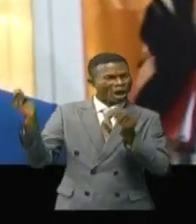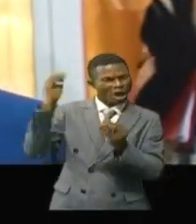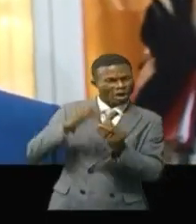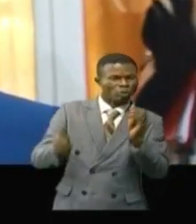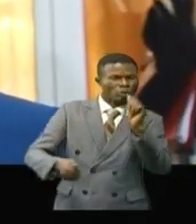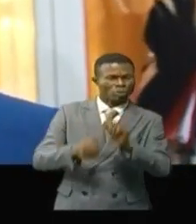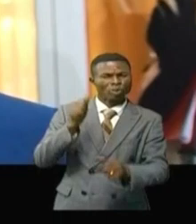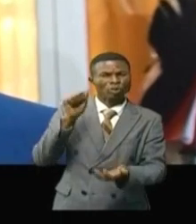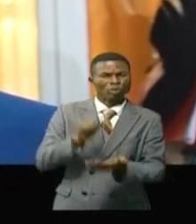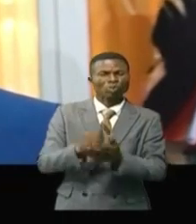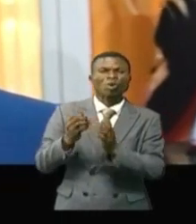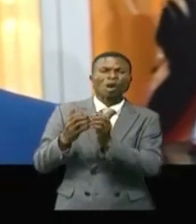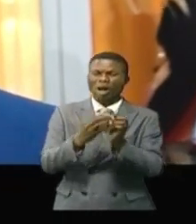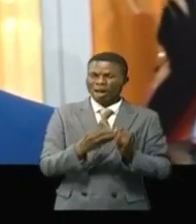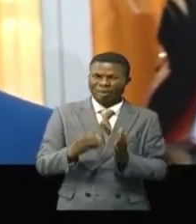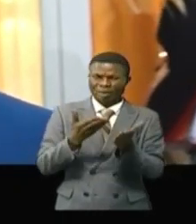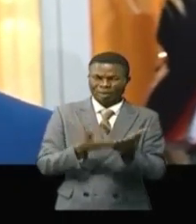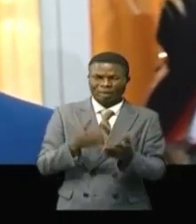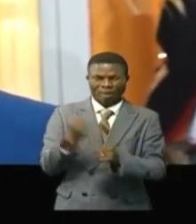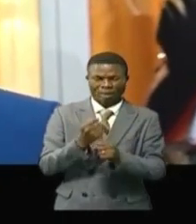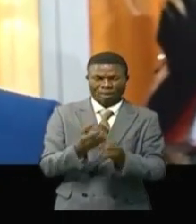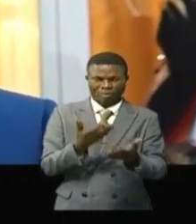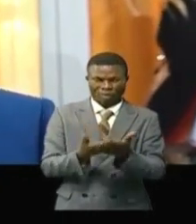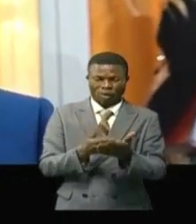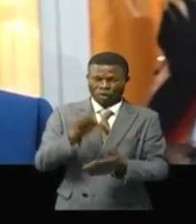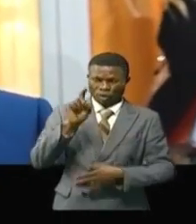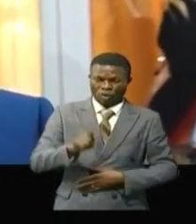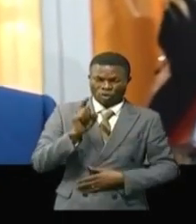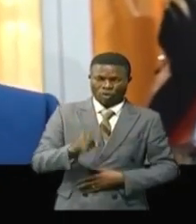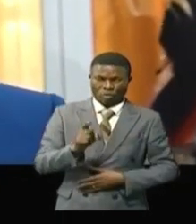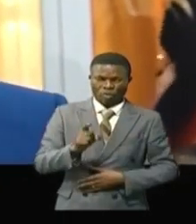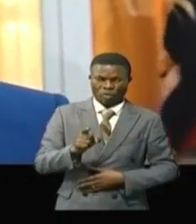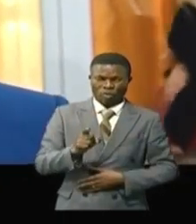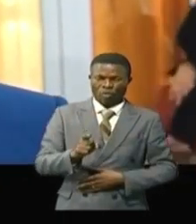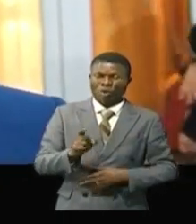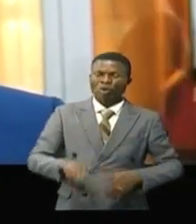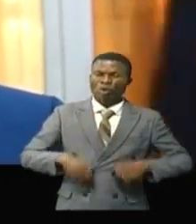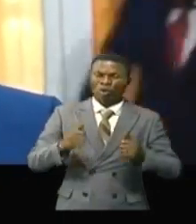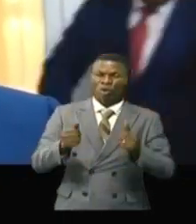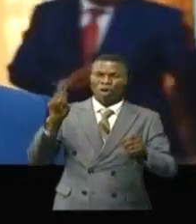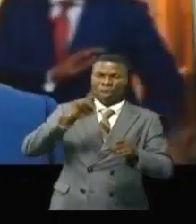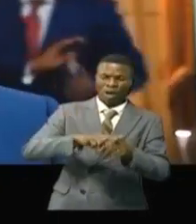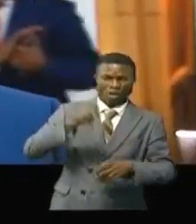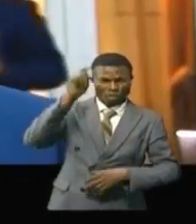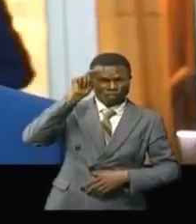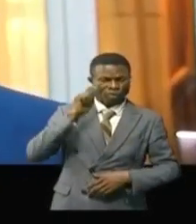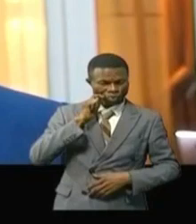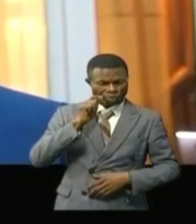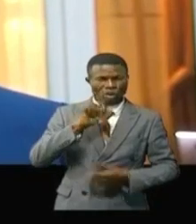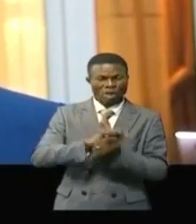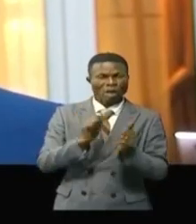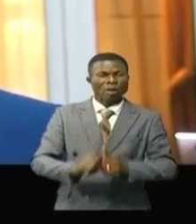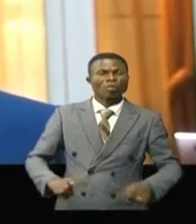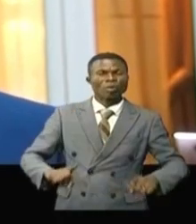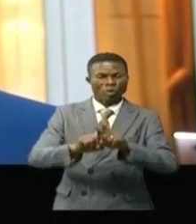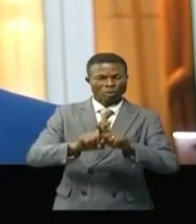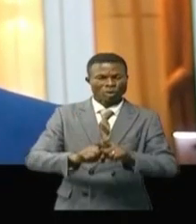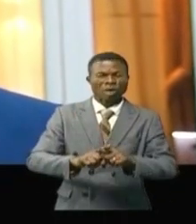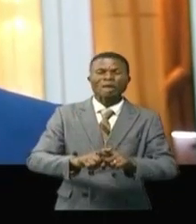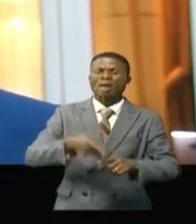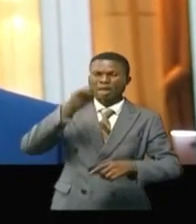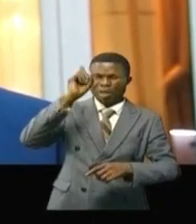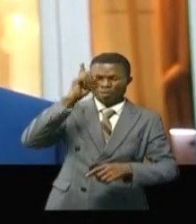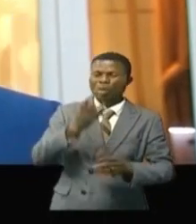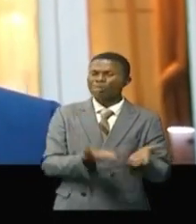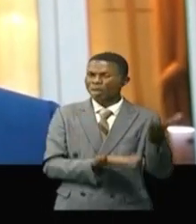Et dans tout ce travail, il faut absolument mettre les survivants des violences basées sur genre en situation de conflit au centre de toutes